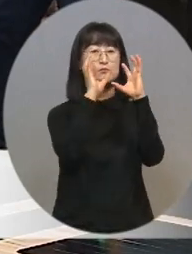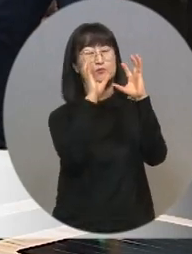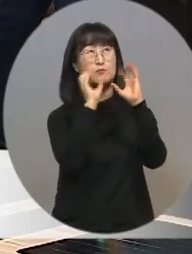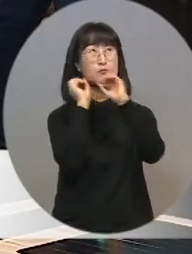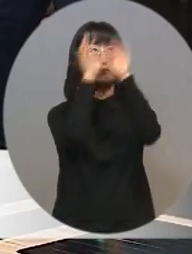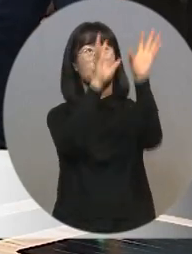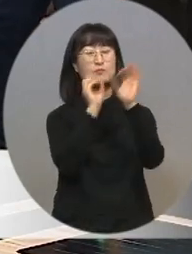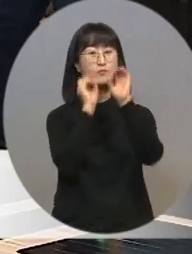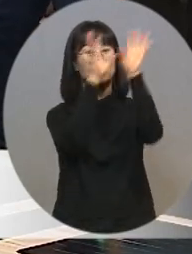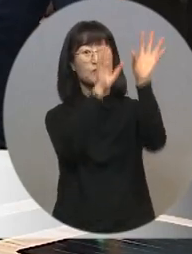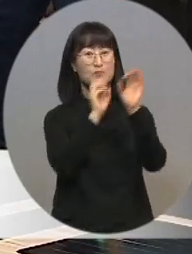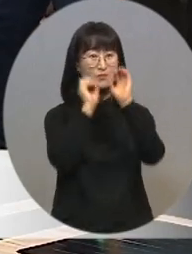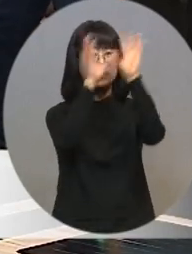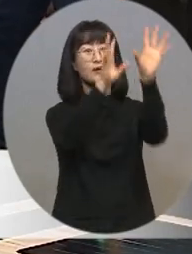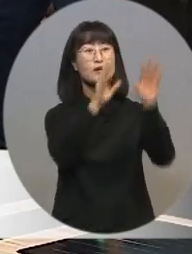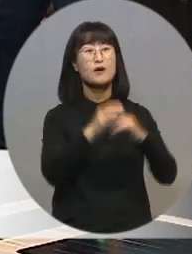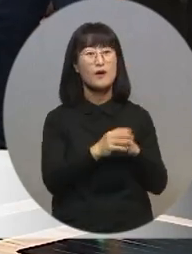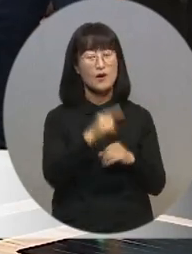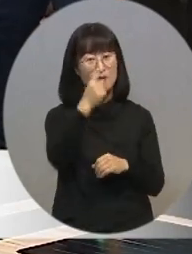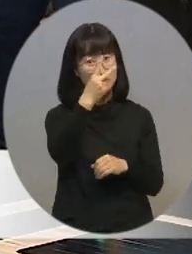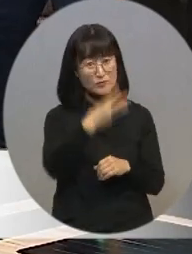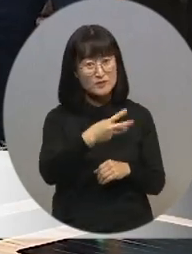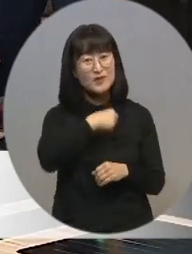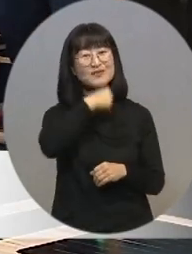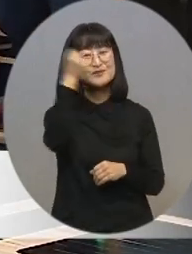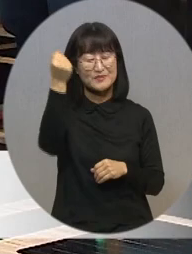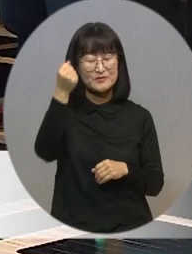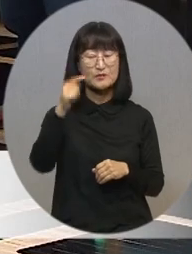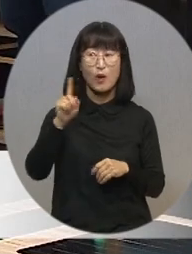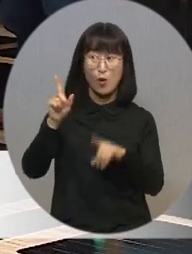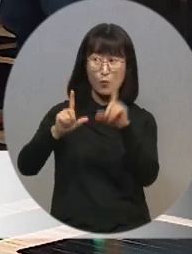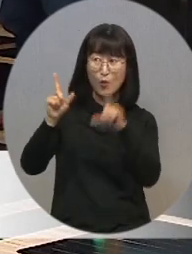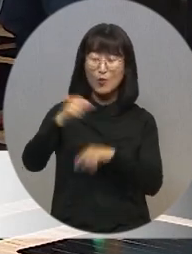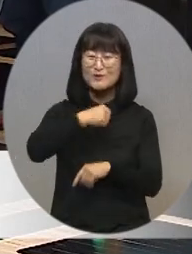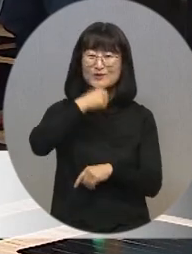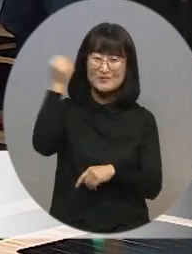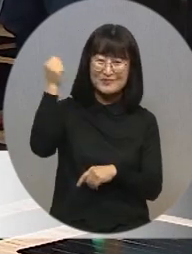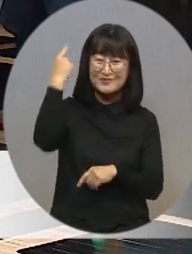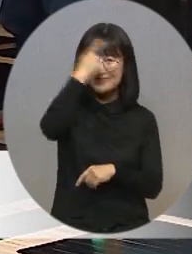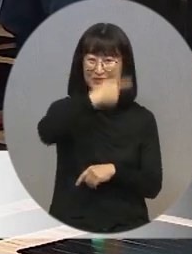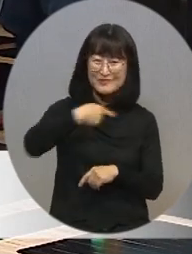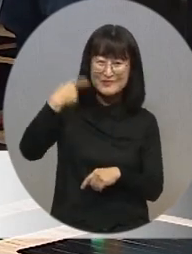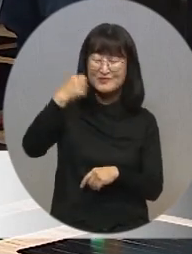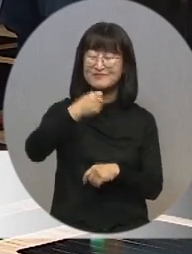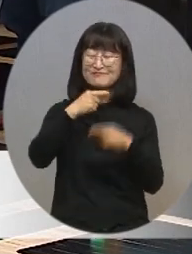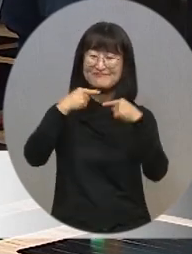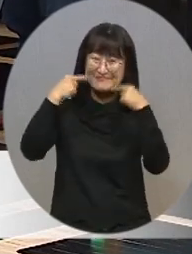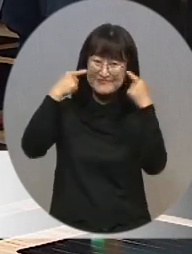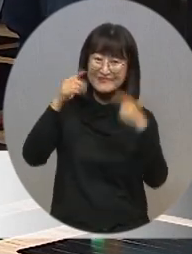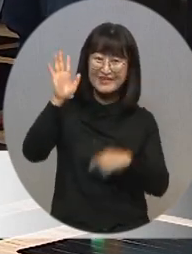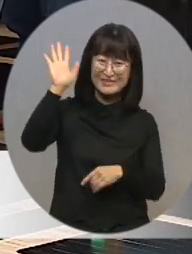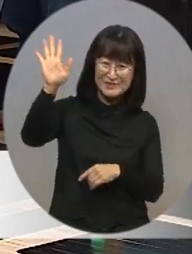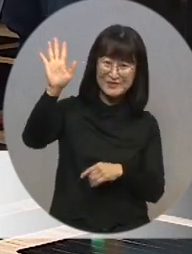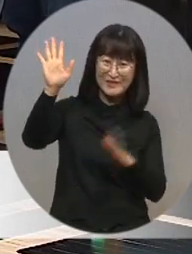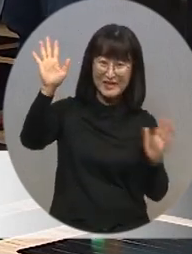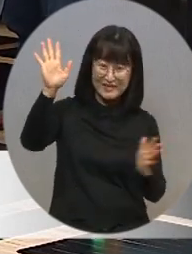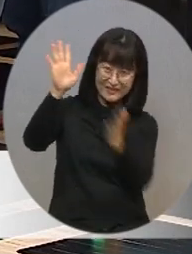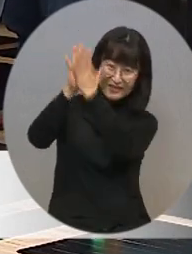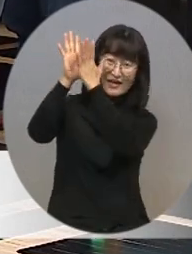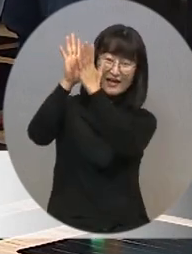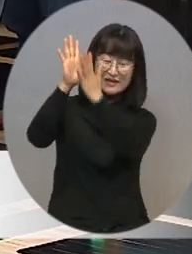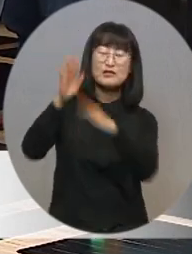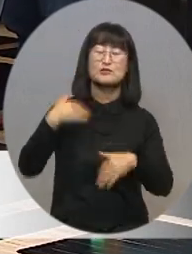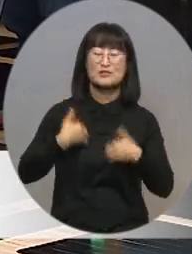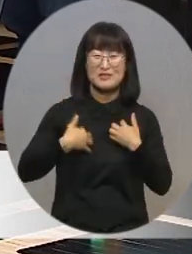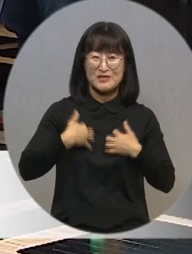몇 개는데 그냥 골 연속을 한 세 개 정도 넣더니 되게 해맑게는 웃는 거예요 그리고 제가 하이파이브 하자고 손을 내밀었는데 그때는 또